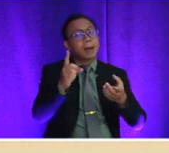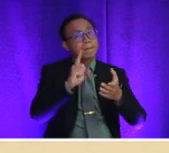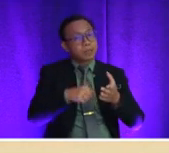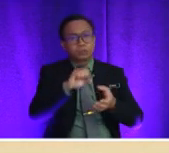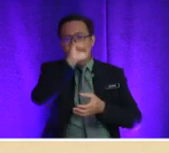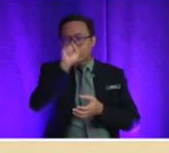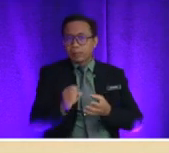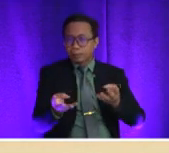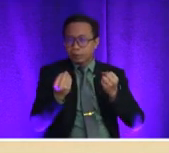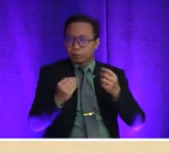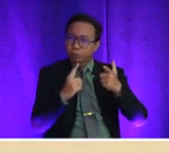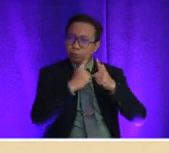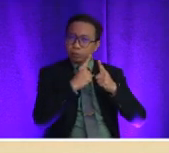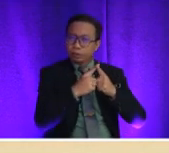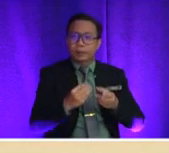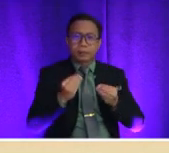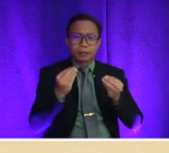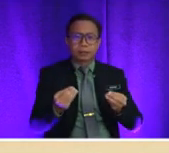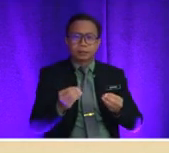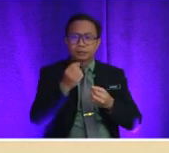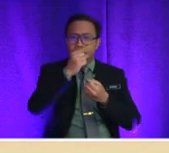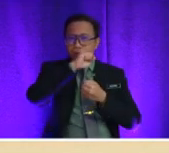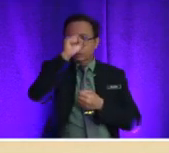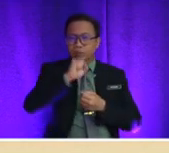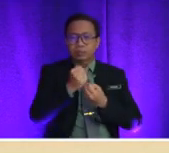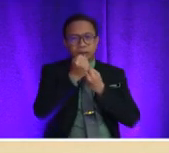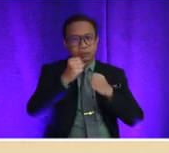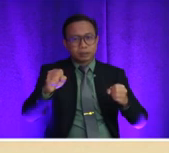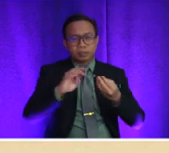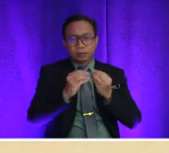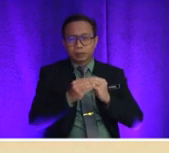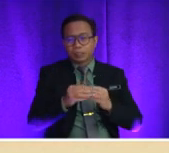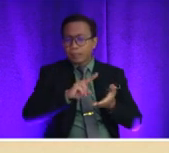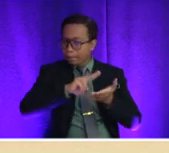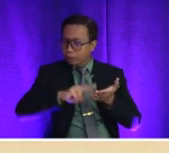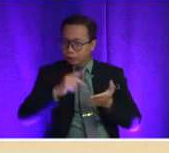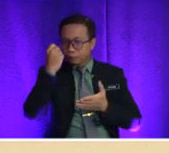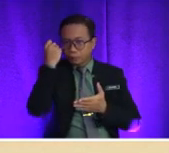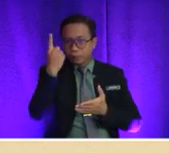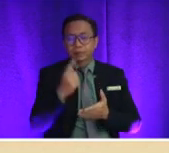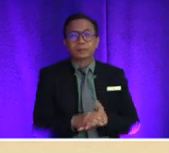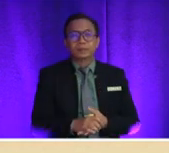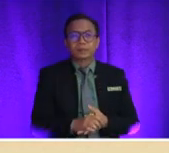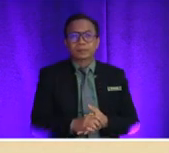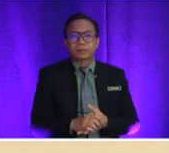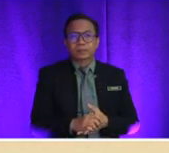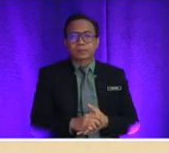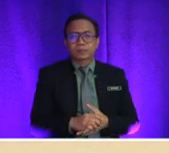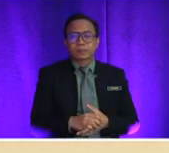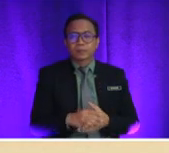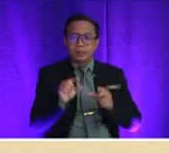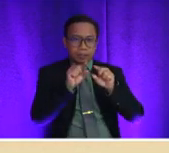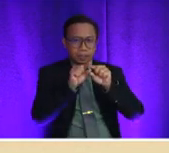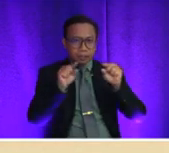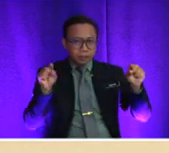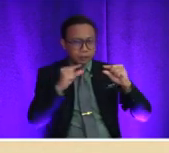oke yang kedua bagi seorang penyelesaian masalah baca dan pahamkan Oke baca dan pahamkan gariskan